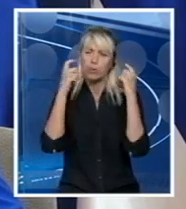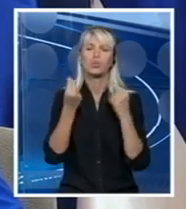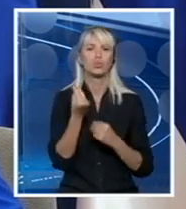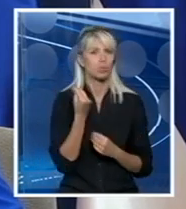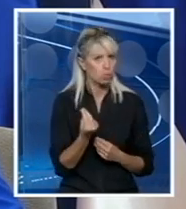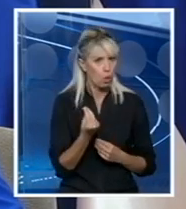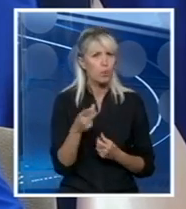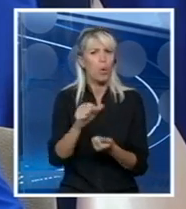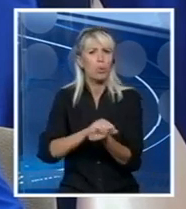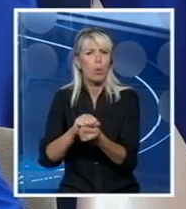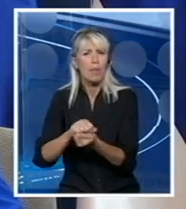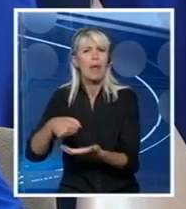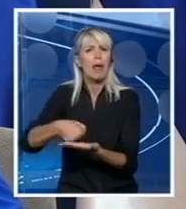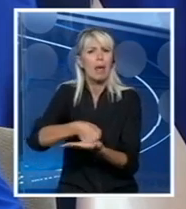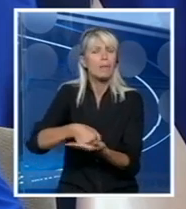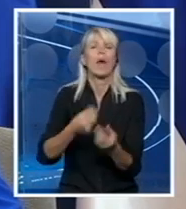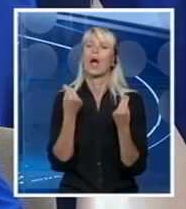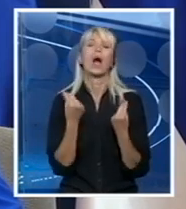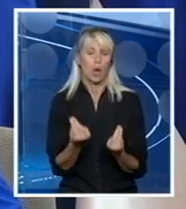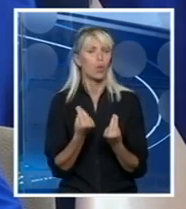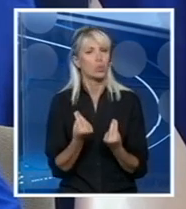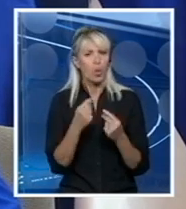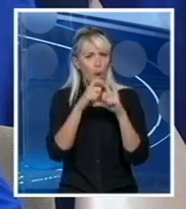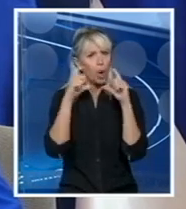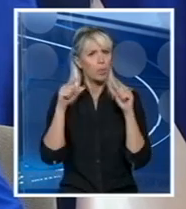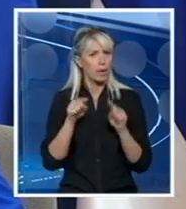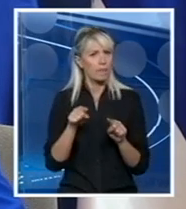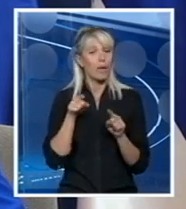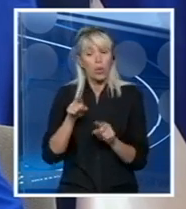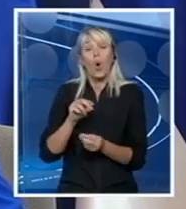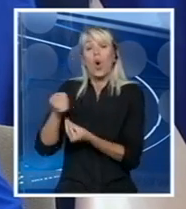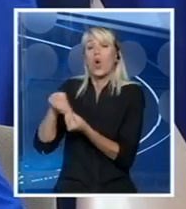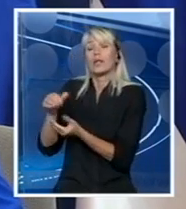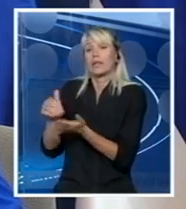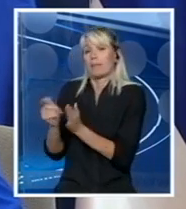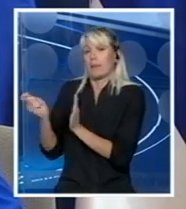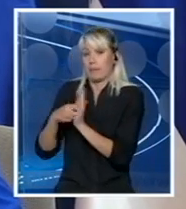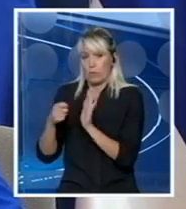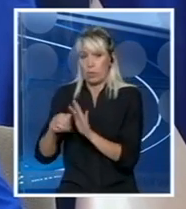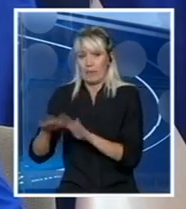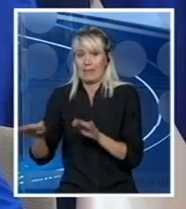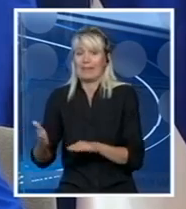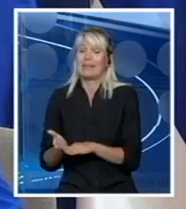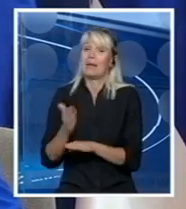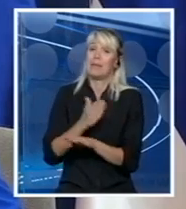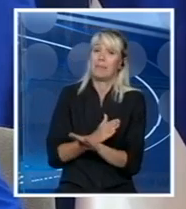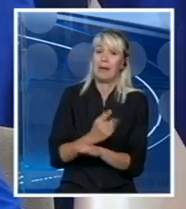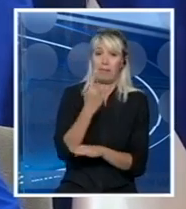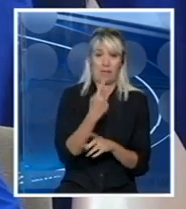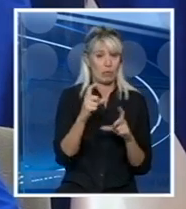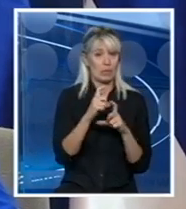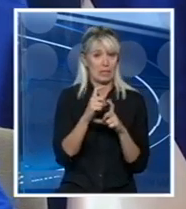maske koje se peru, peglaju i to je ono što trebaju roditelji da obezbede deci pre nego što pođu u